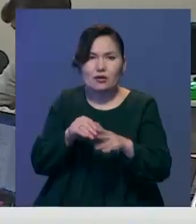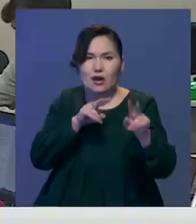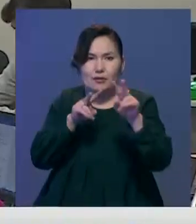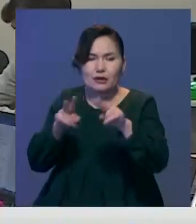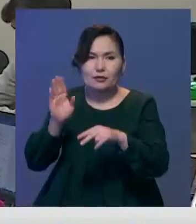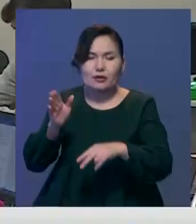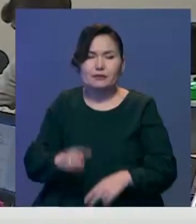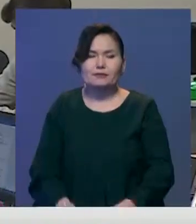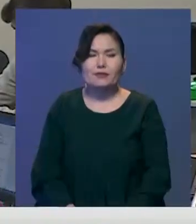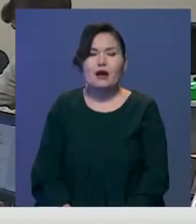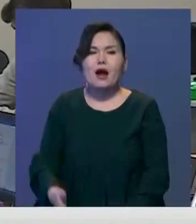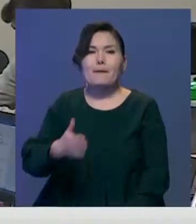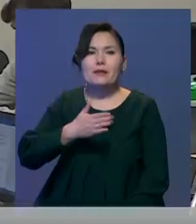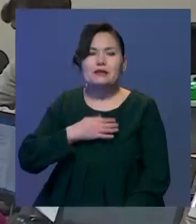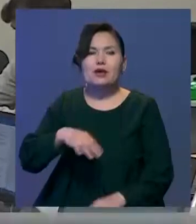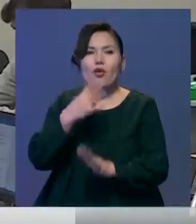Бізде